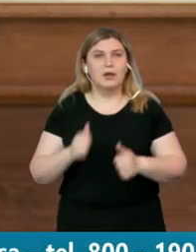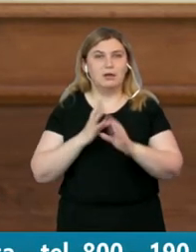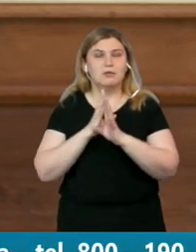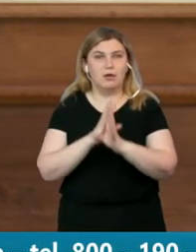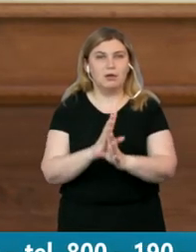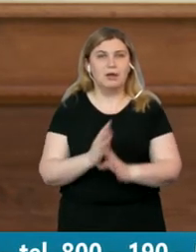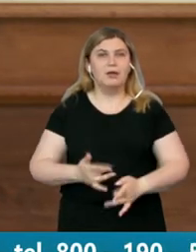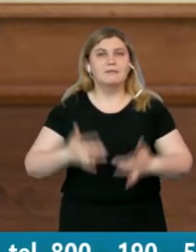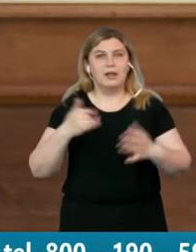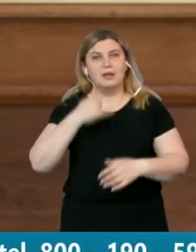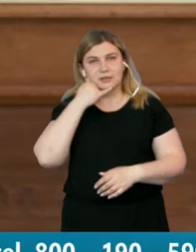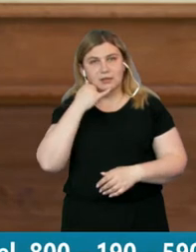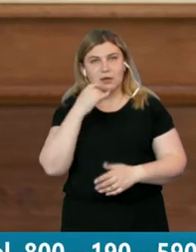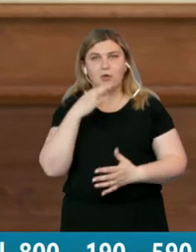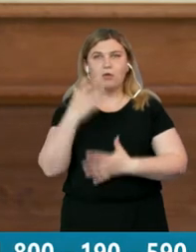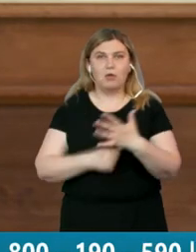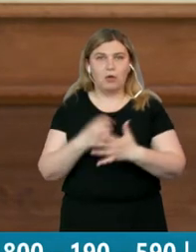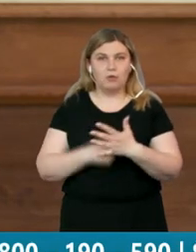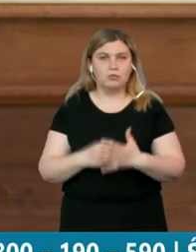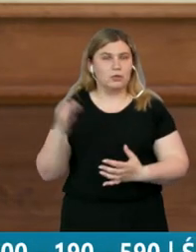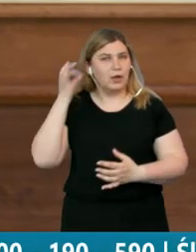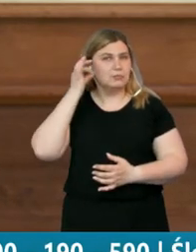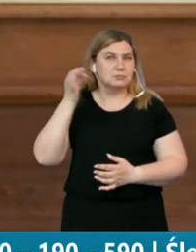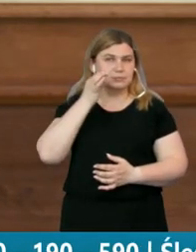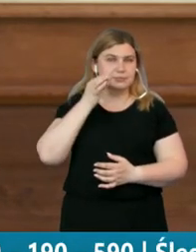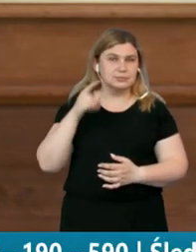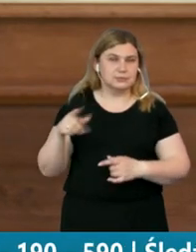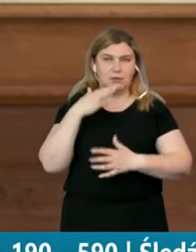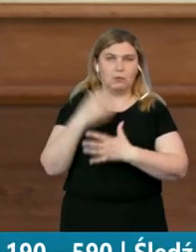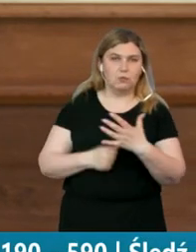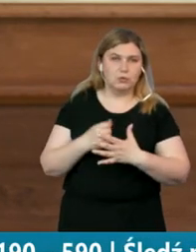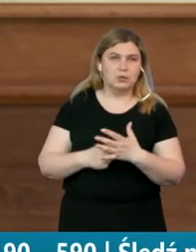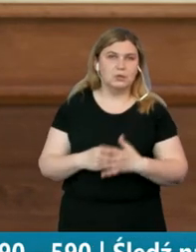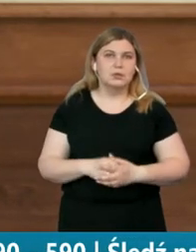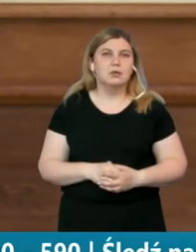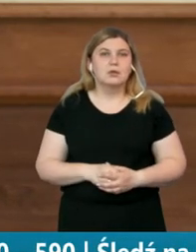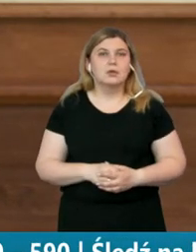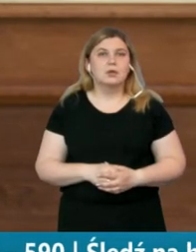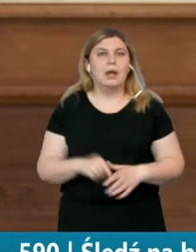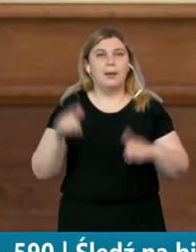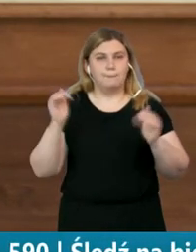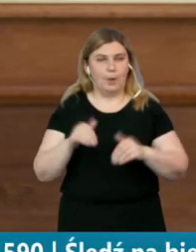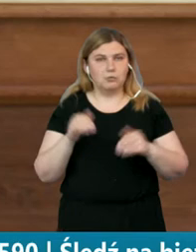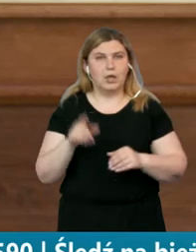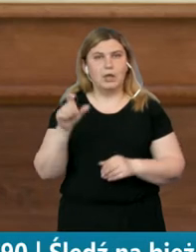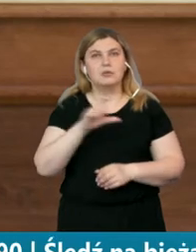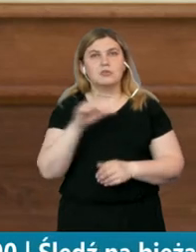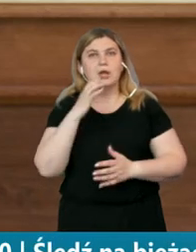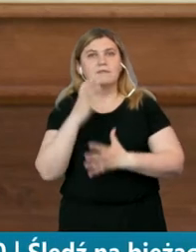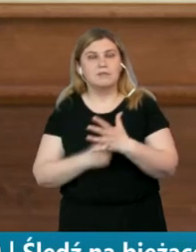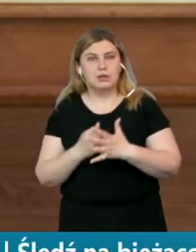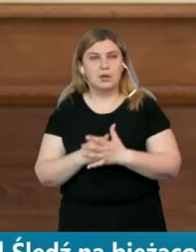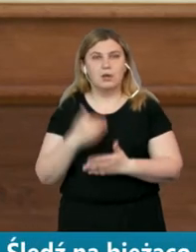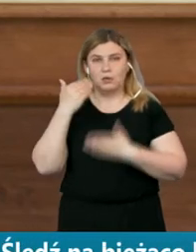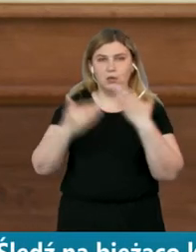wiele, wiele telefonów, oczywiście korzystając z zestawu głośno mówiącego. Więc no, można oczywiście ten czas jakoś wykorzystać i gratuluję,